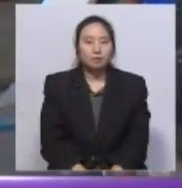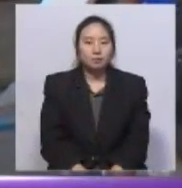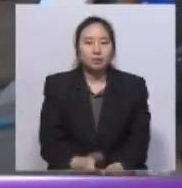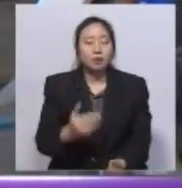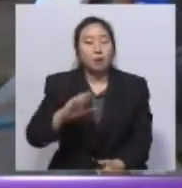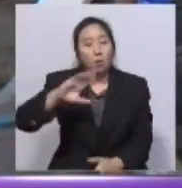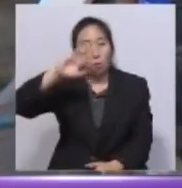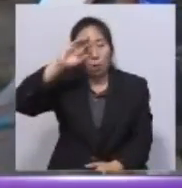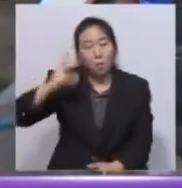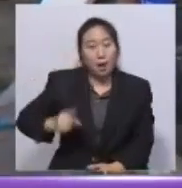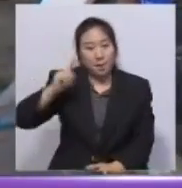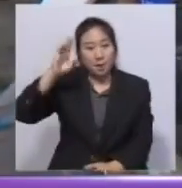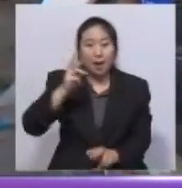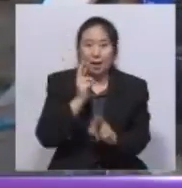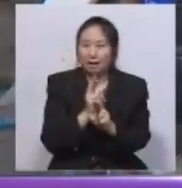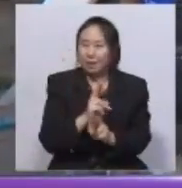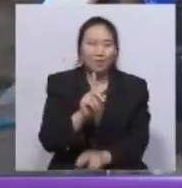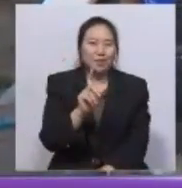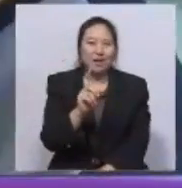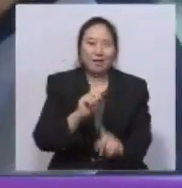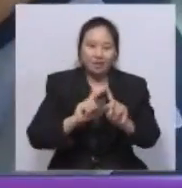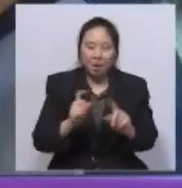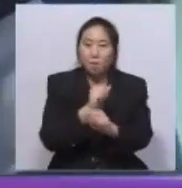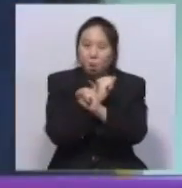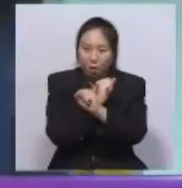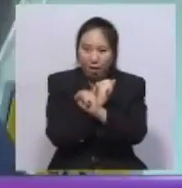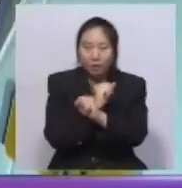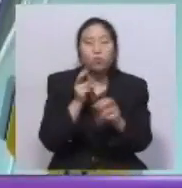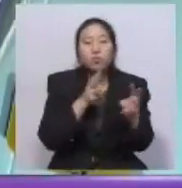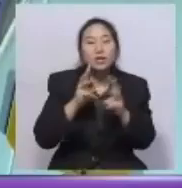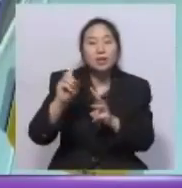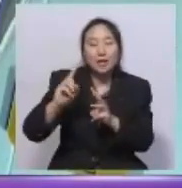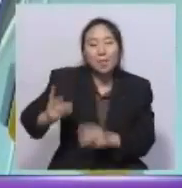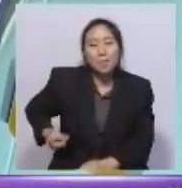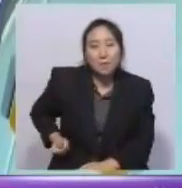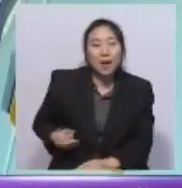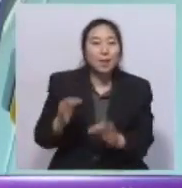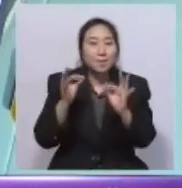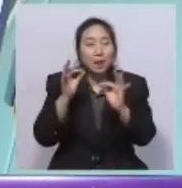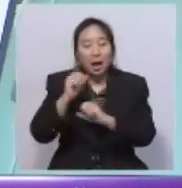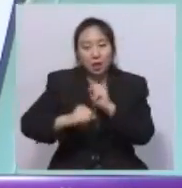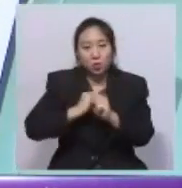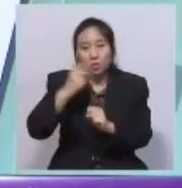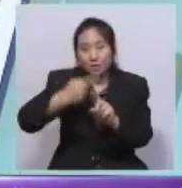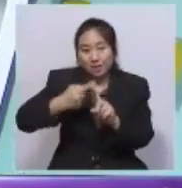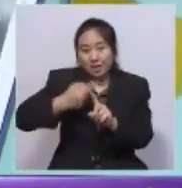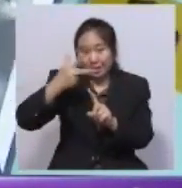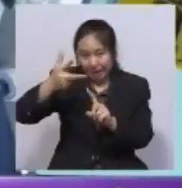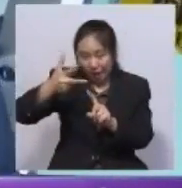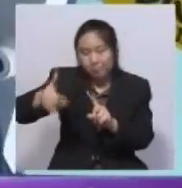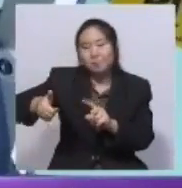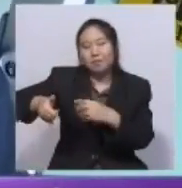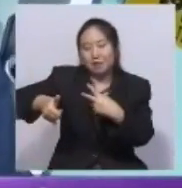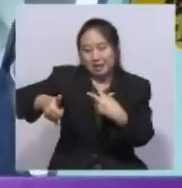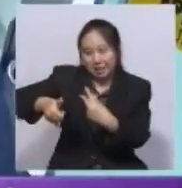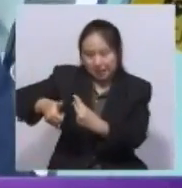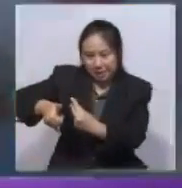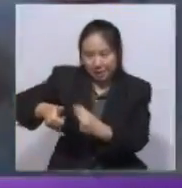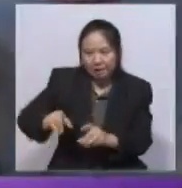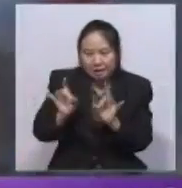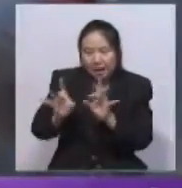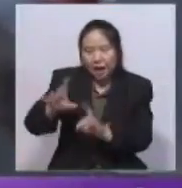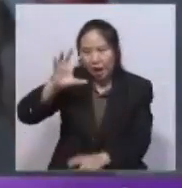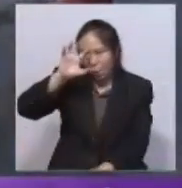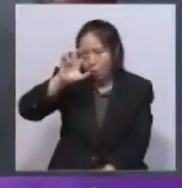ไม่สามารถรักษาได้แต่สามารถป้องกันได้ด้วยการนำสุนัขไปฉีดวัคซีนเมื่ออายุ3เดือนขึ้นไปและอย่าแย่ให้สุนัขโมโ